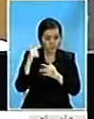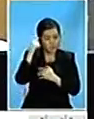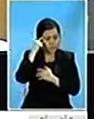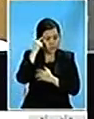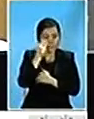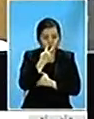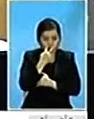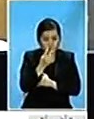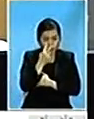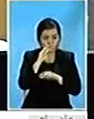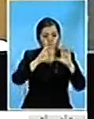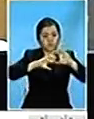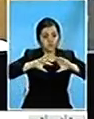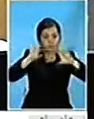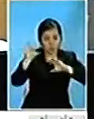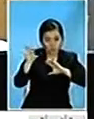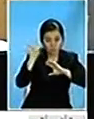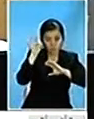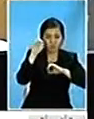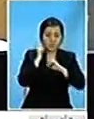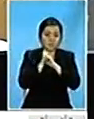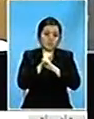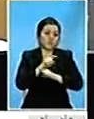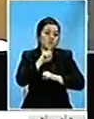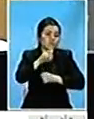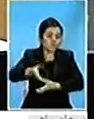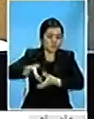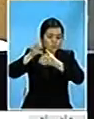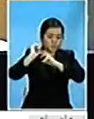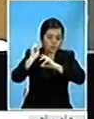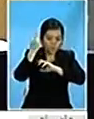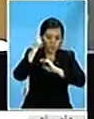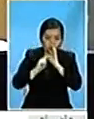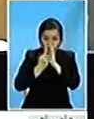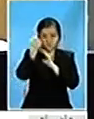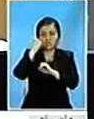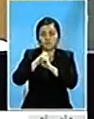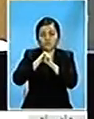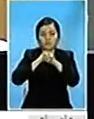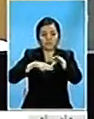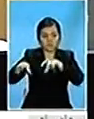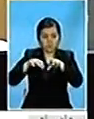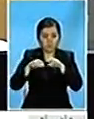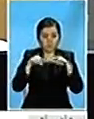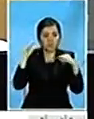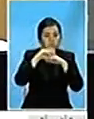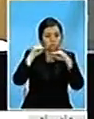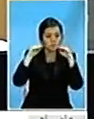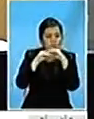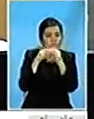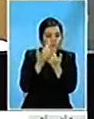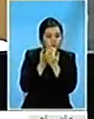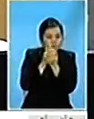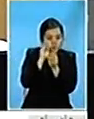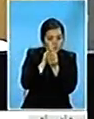ซึ่งอาจจะควรหยิบยกขึ้นมาสอบถามทบทวนกันอีกครั้งหนึ่งก่อนที่จะเริ่มดำเนินการการออมในลักษณะของพระราชบัญญัติการ